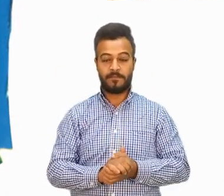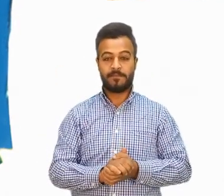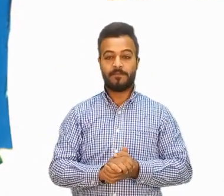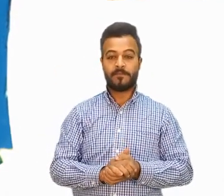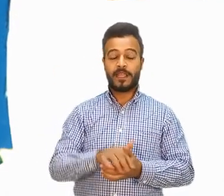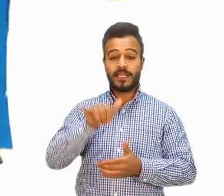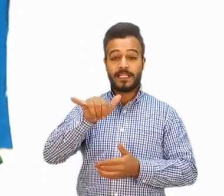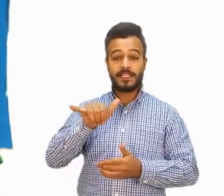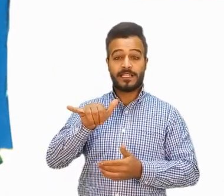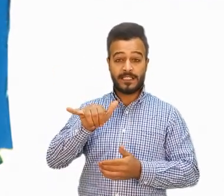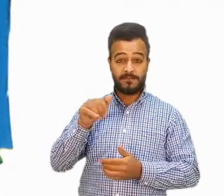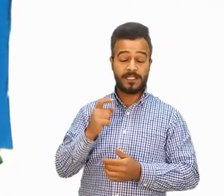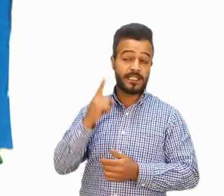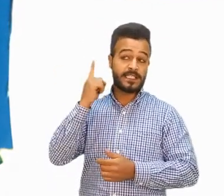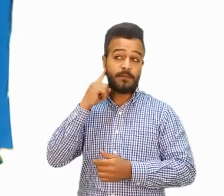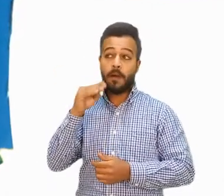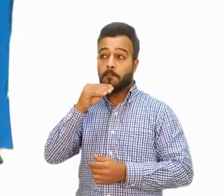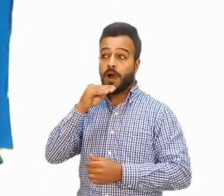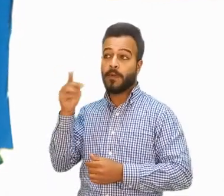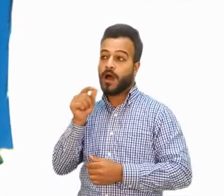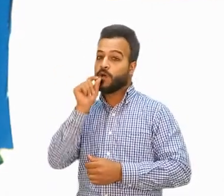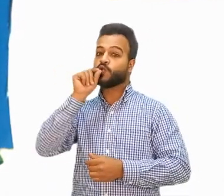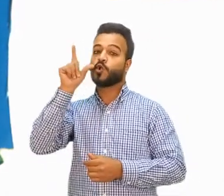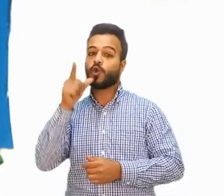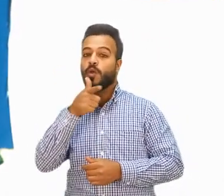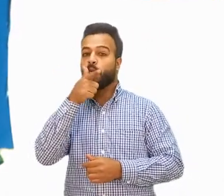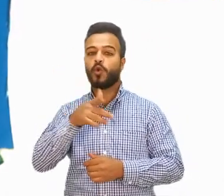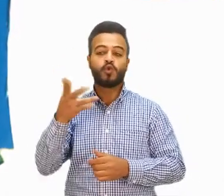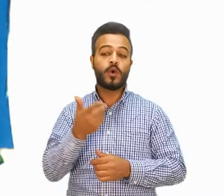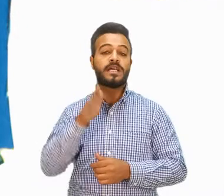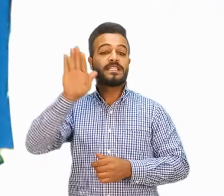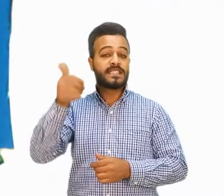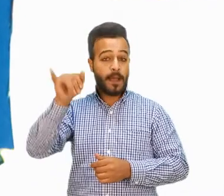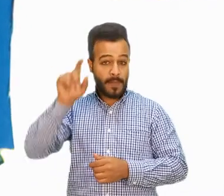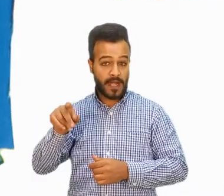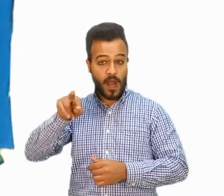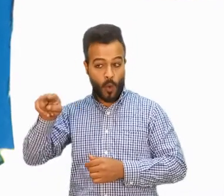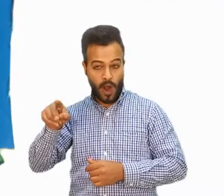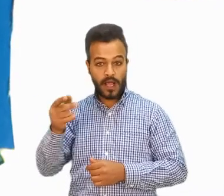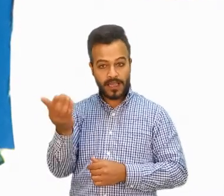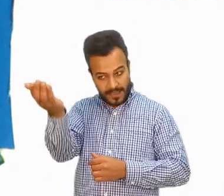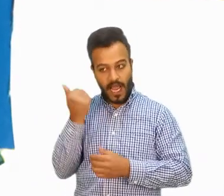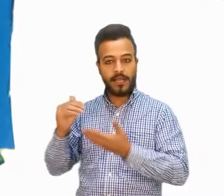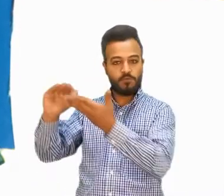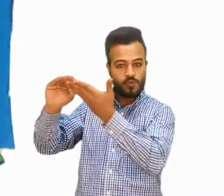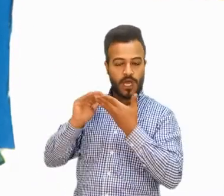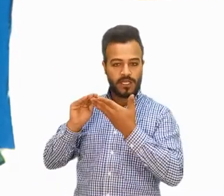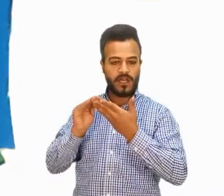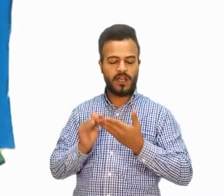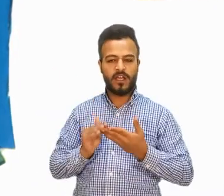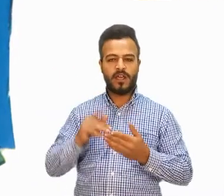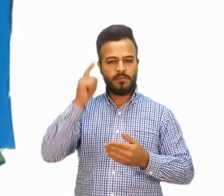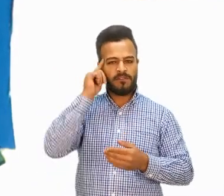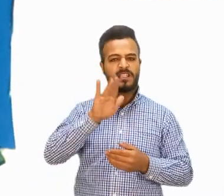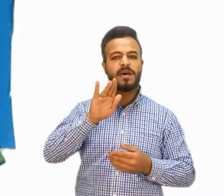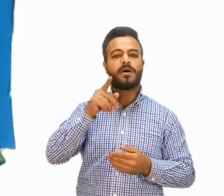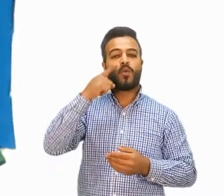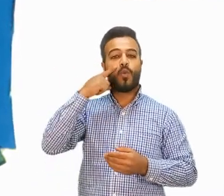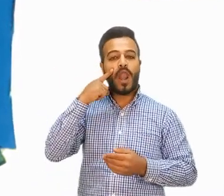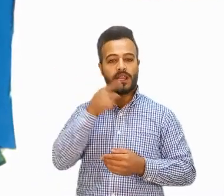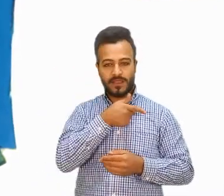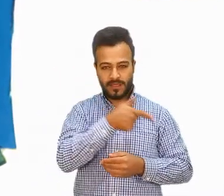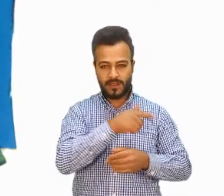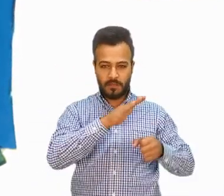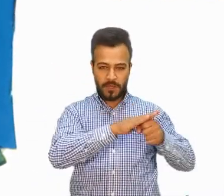سمعت ياسمين أباها ينادي: سامر، تعال ساعدني. أجاب سامر من داخل